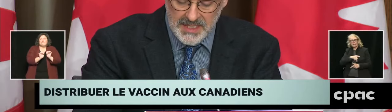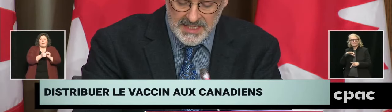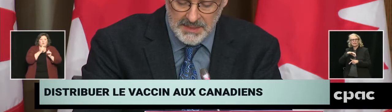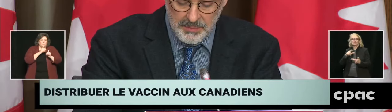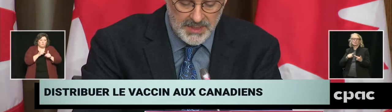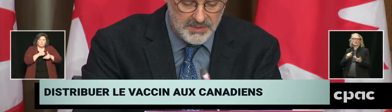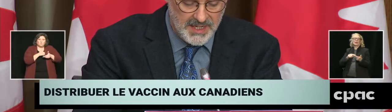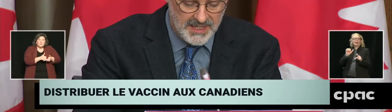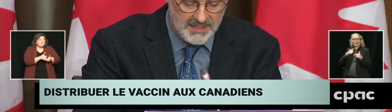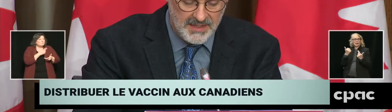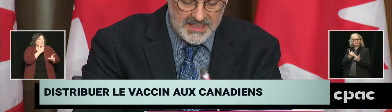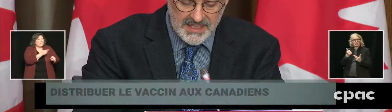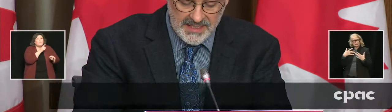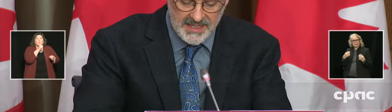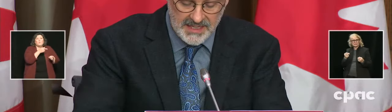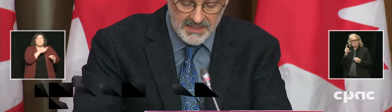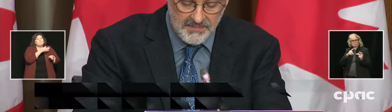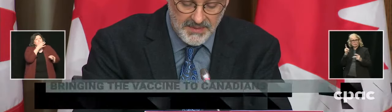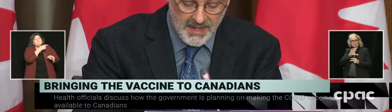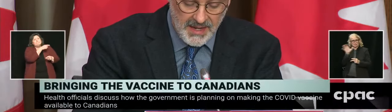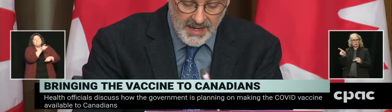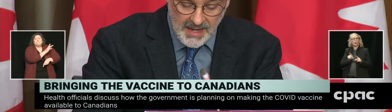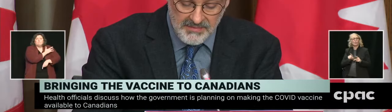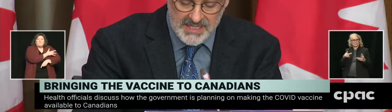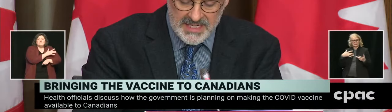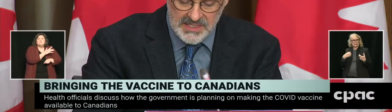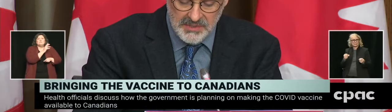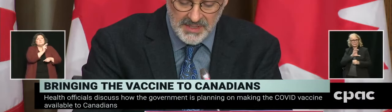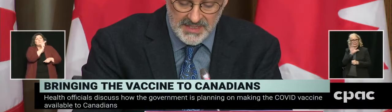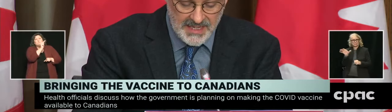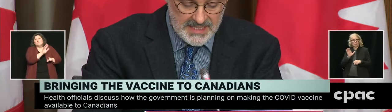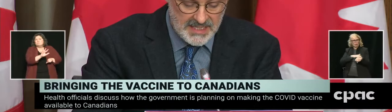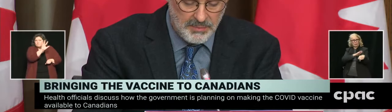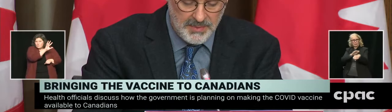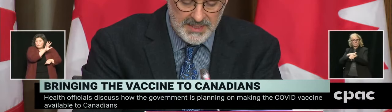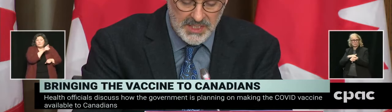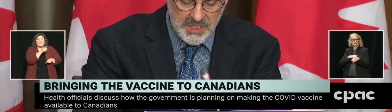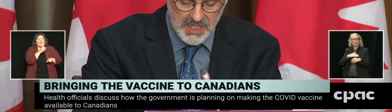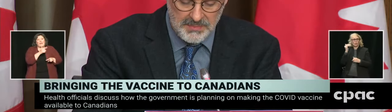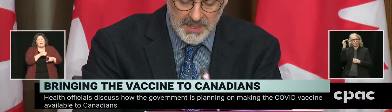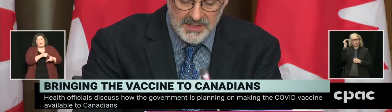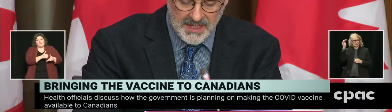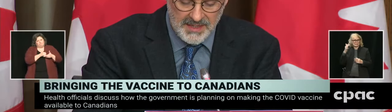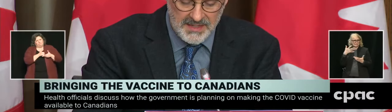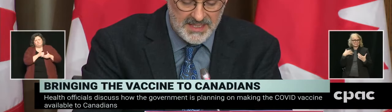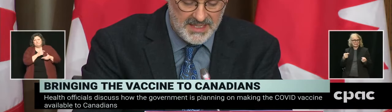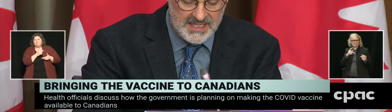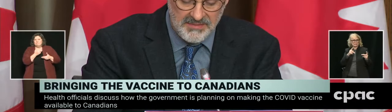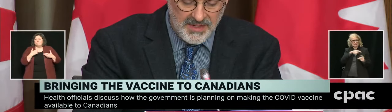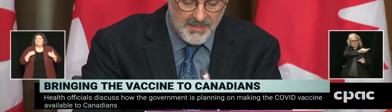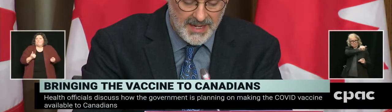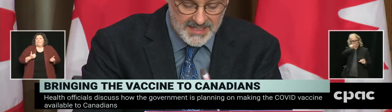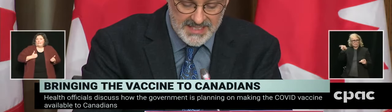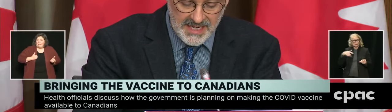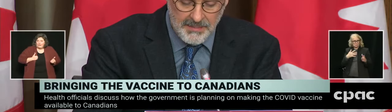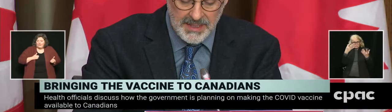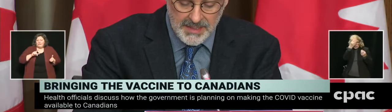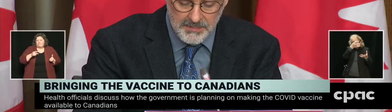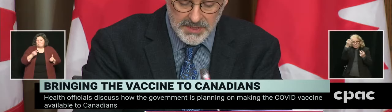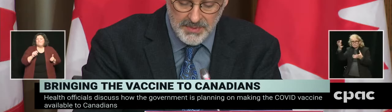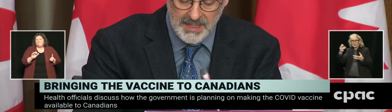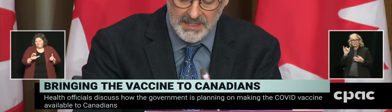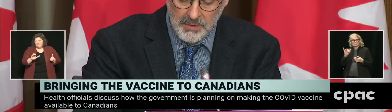l'Agence de la santé publique du Canada et Santé Canada avisent les autorités de la santé publique des changements de tendance et des événements